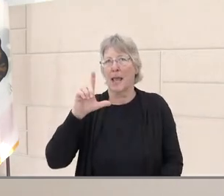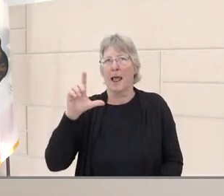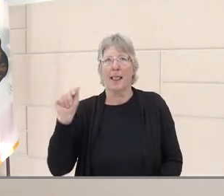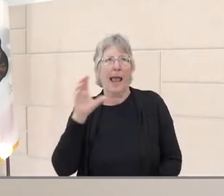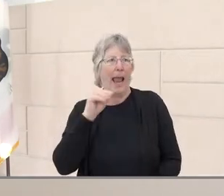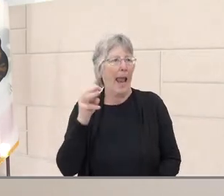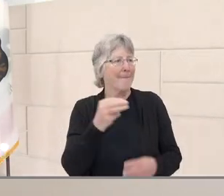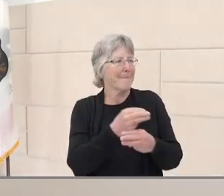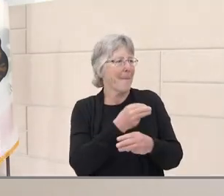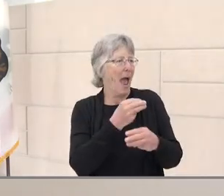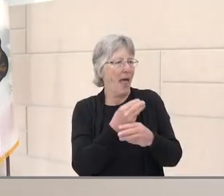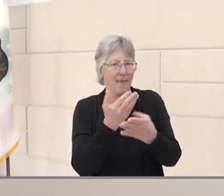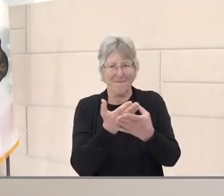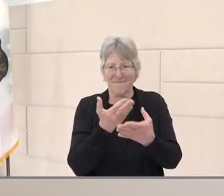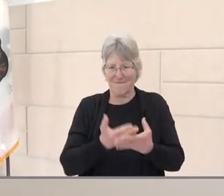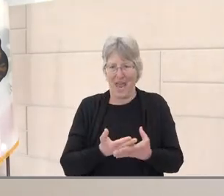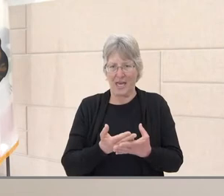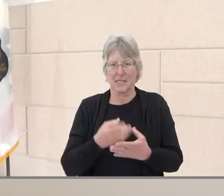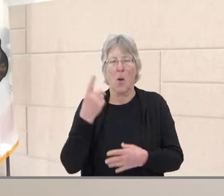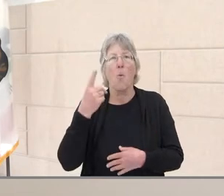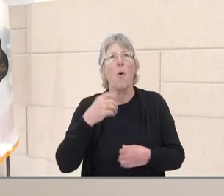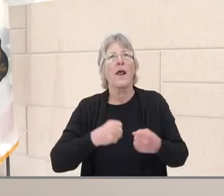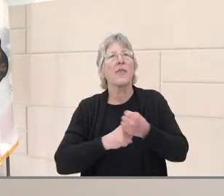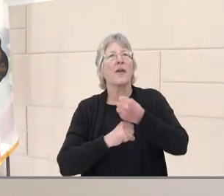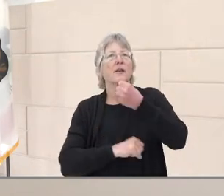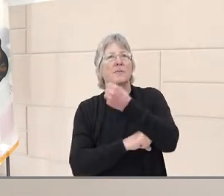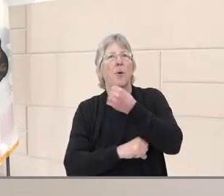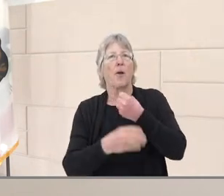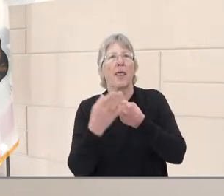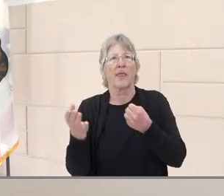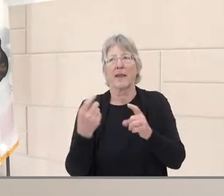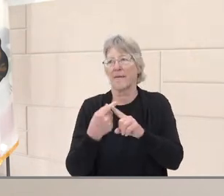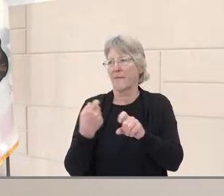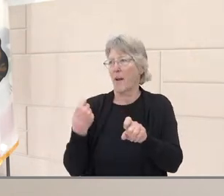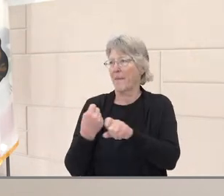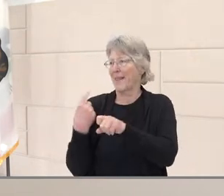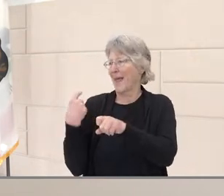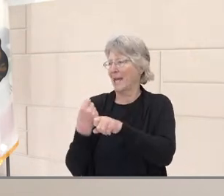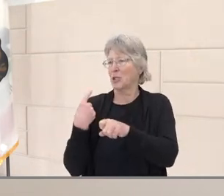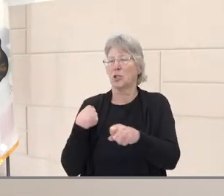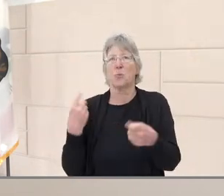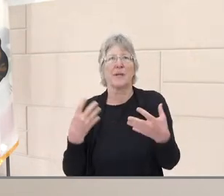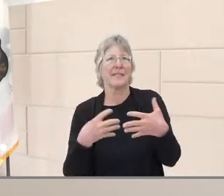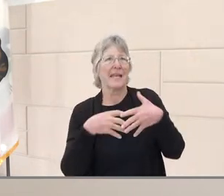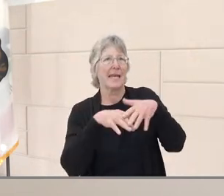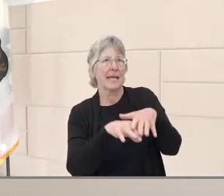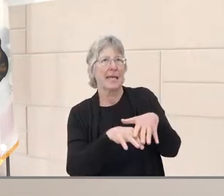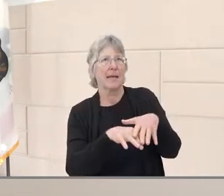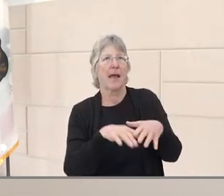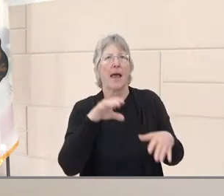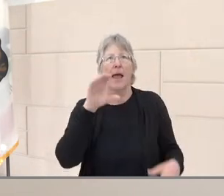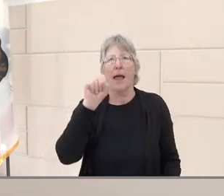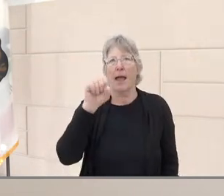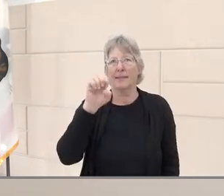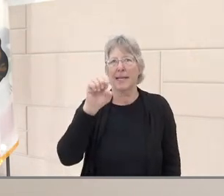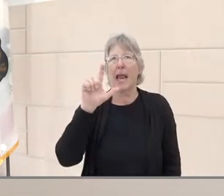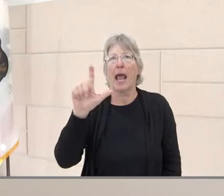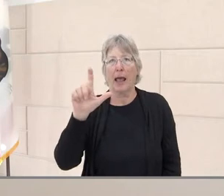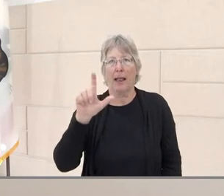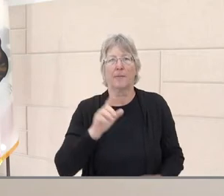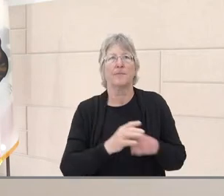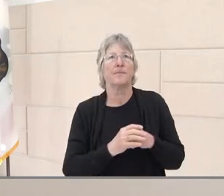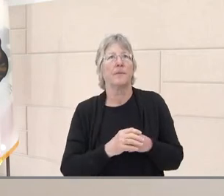ន្តកម្មវិធីភាសាអង់គ្លេសជាមួយនឹងគណិតវិទ្យាកម្មវិធីនេះដើម្បីដាក់ពង្រួម